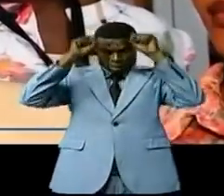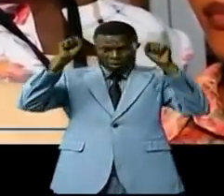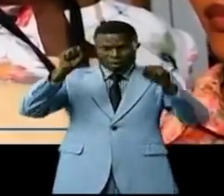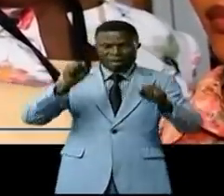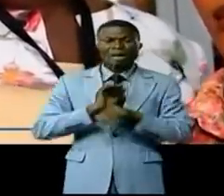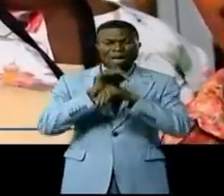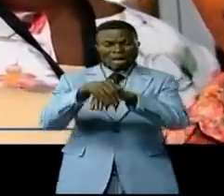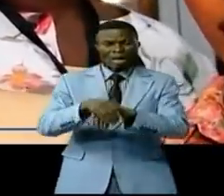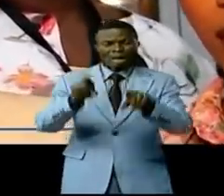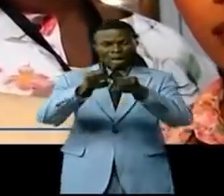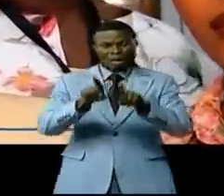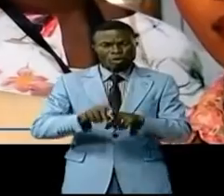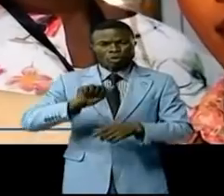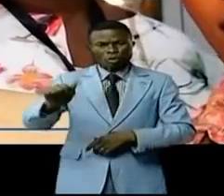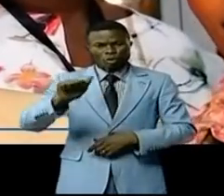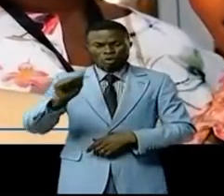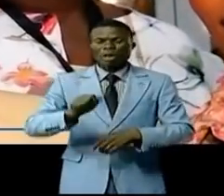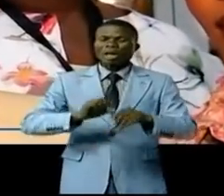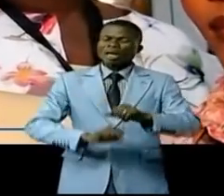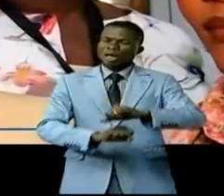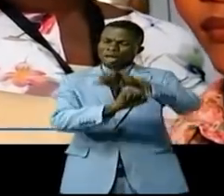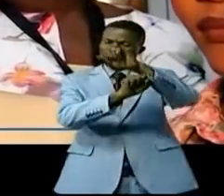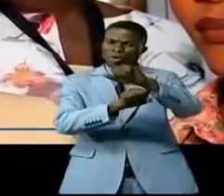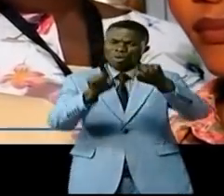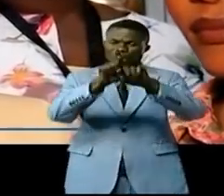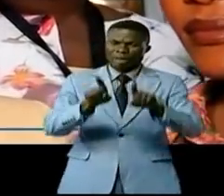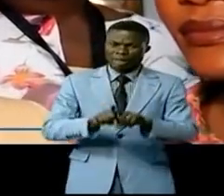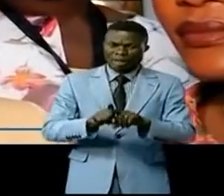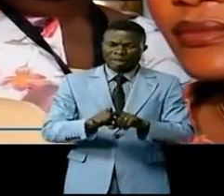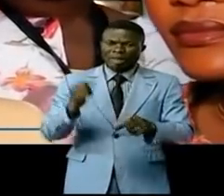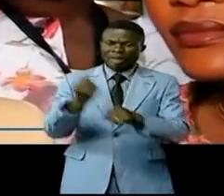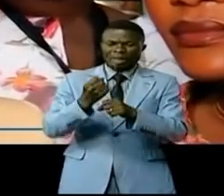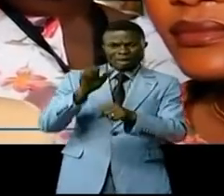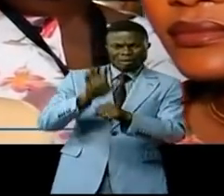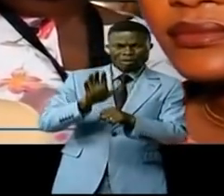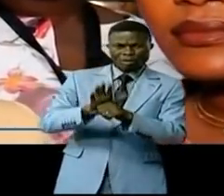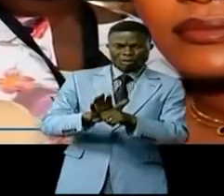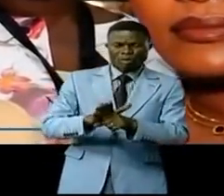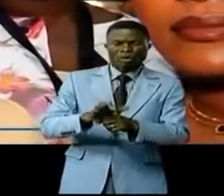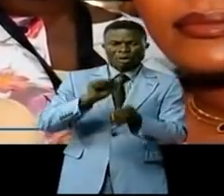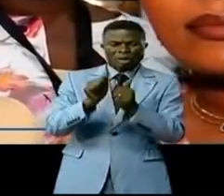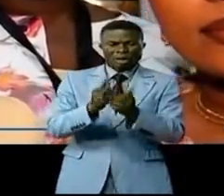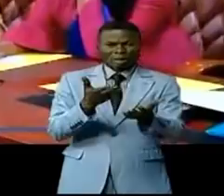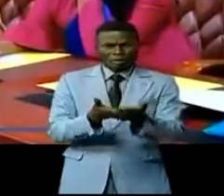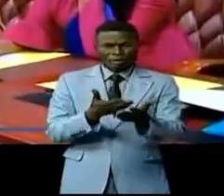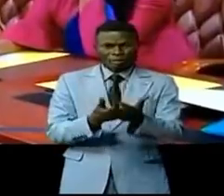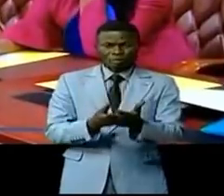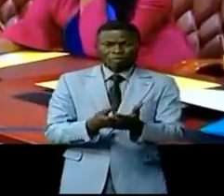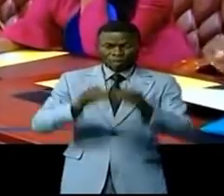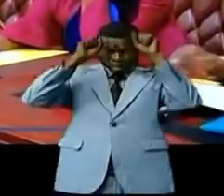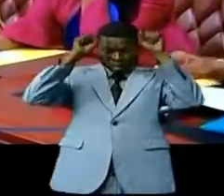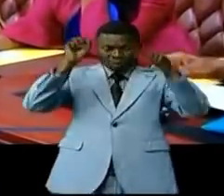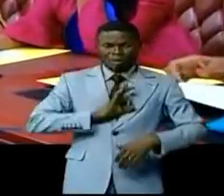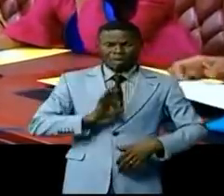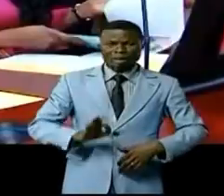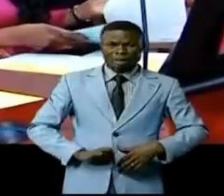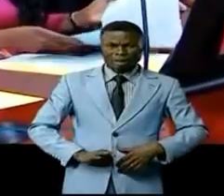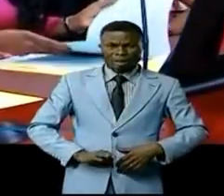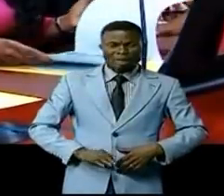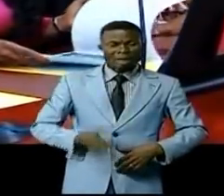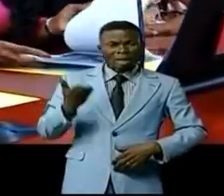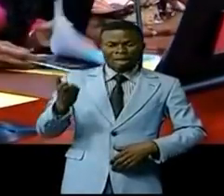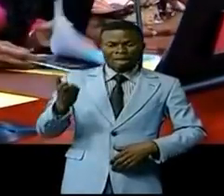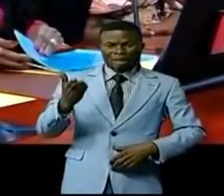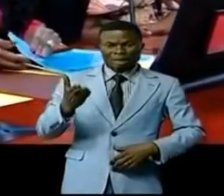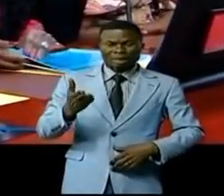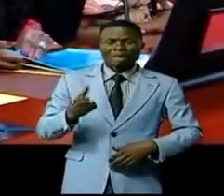engagé aussi à promouvoir et à investir plus d'efforts dans ce secteur-là. Le garant de la nation congolaise a de son côté